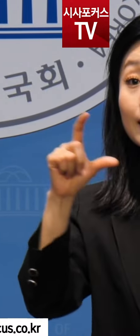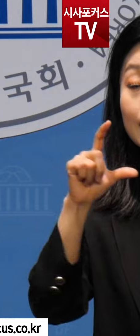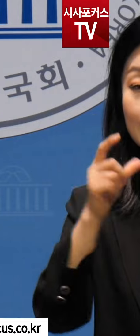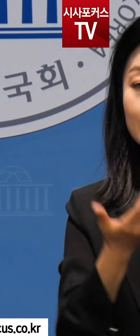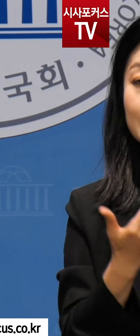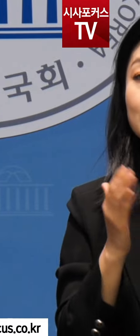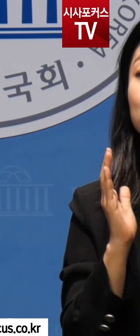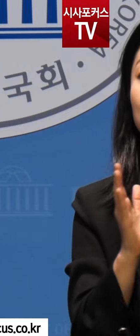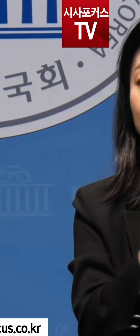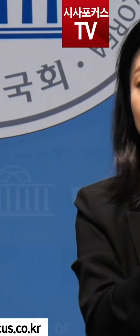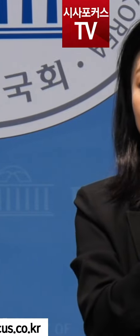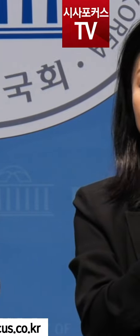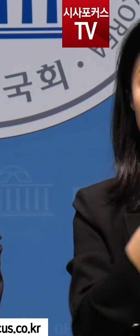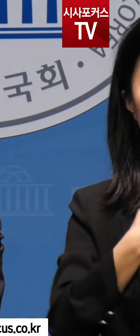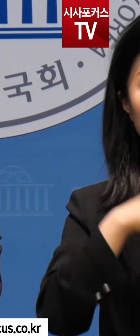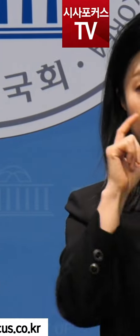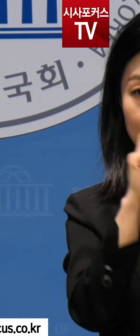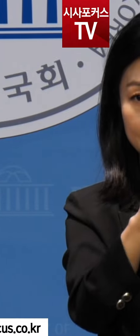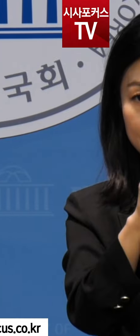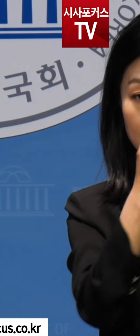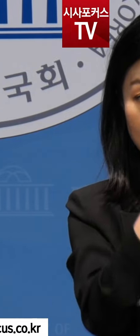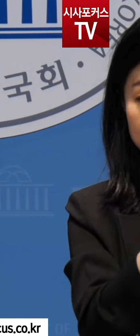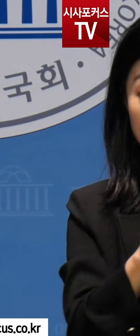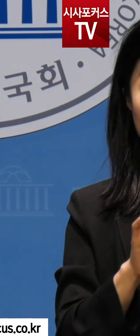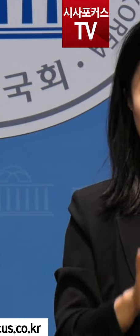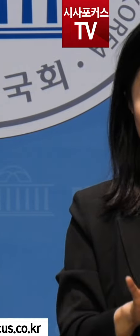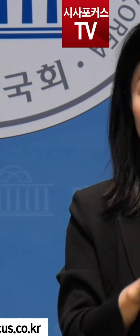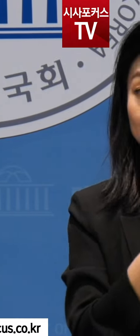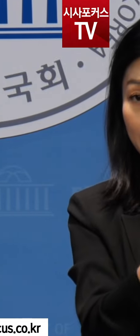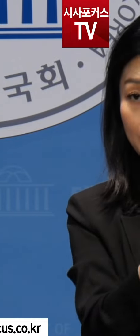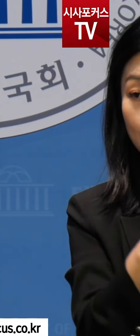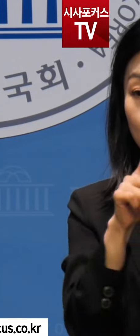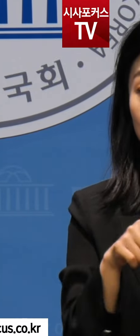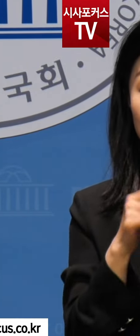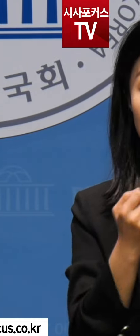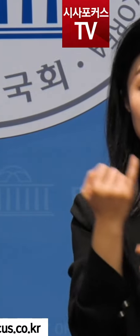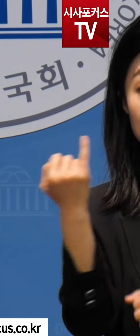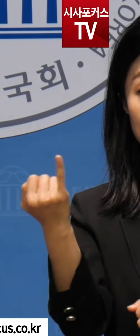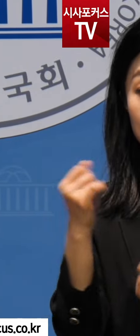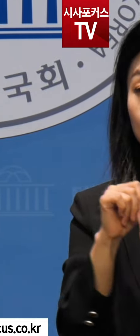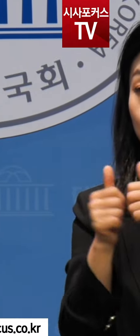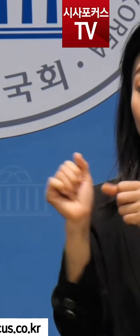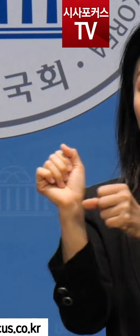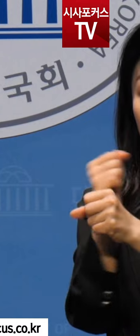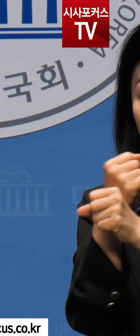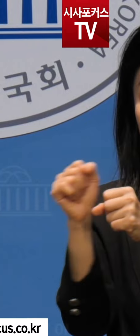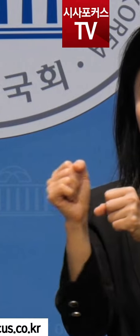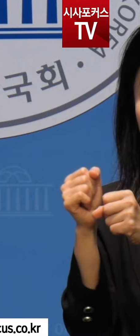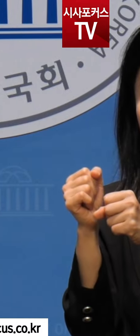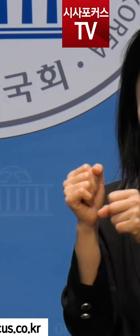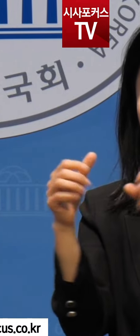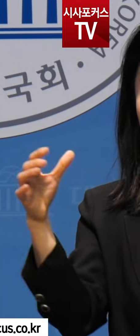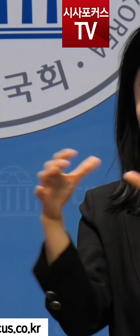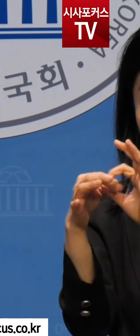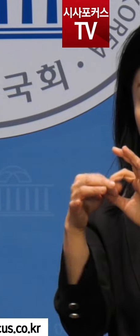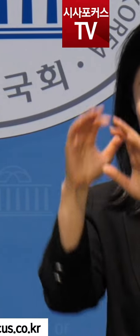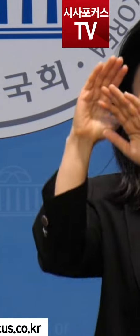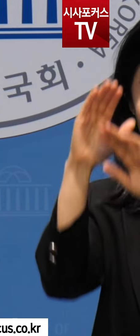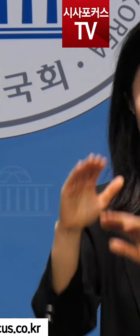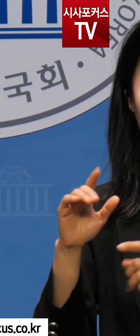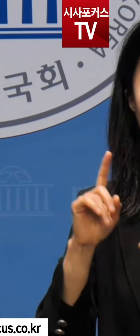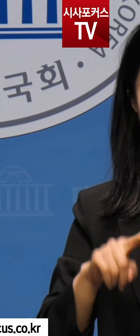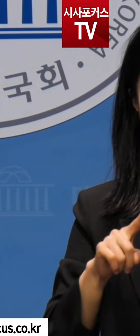규탄한다. 검찰이 오늘 김건희 여사의 도이치모터스 주가 조작 연루 사건에